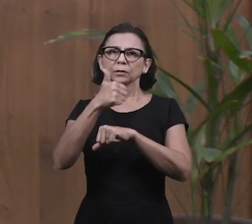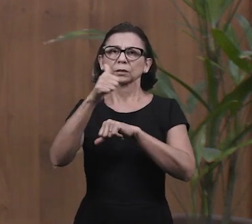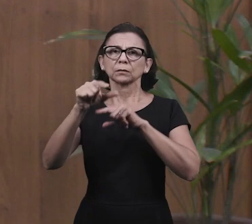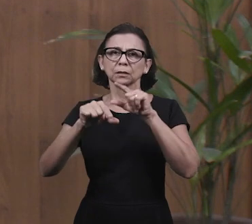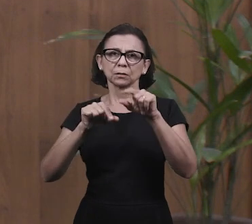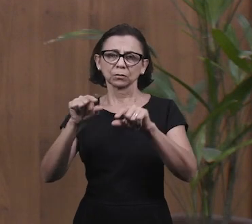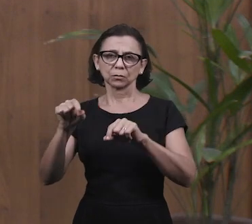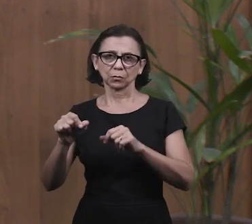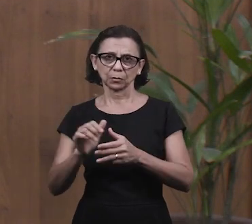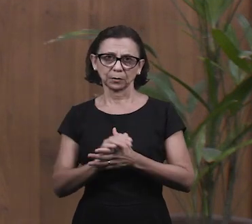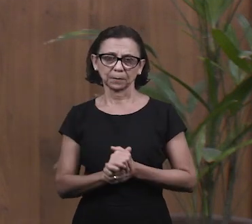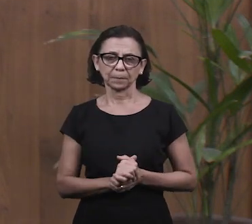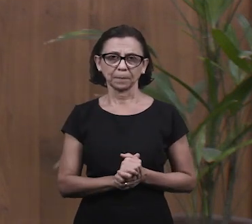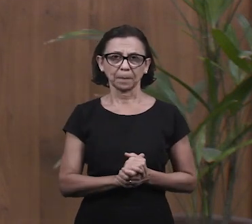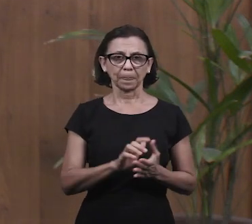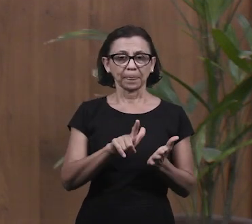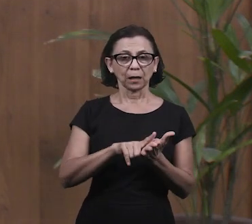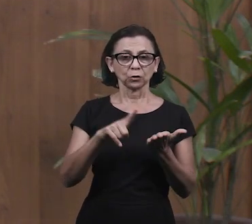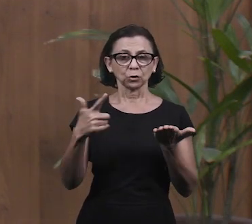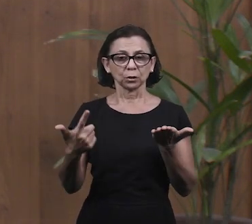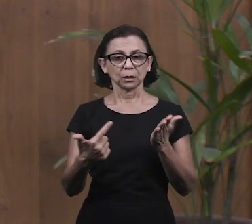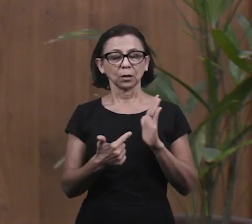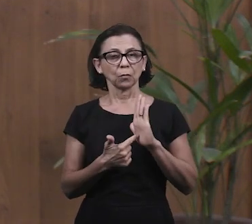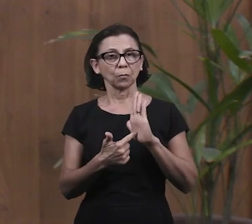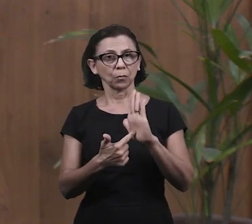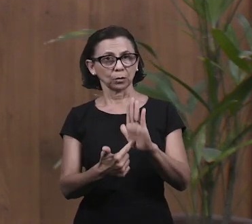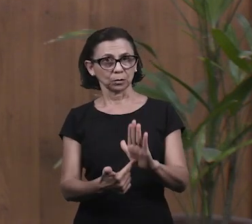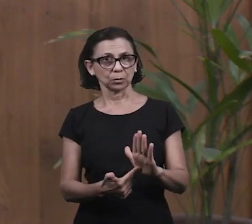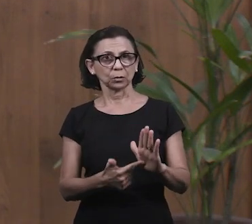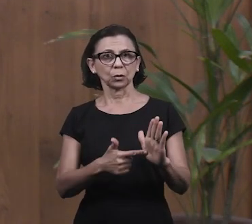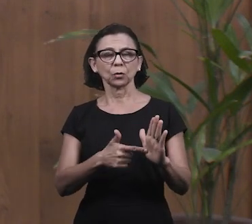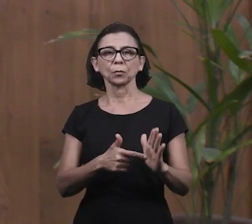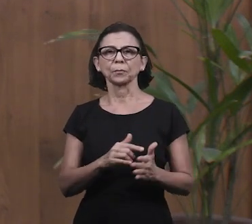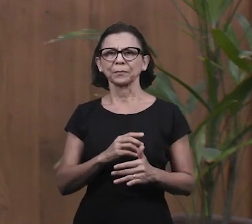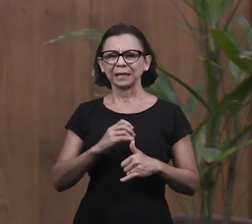sa carrière académique ou professionnelle. Selon